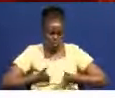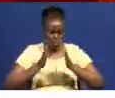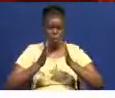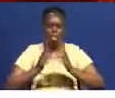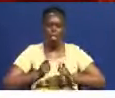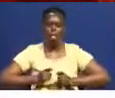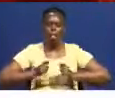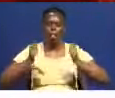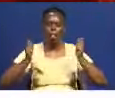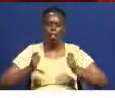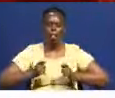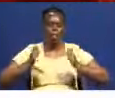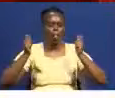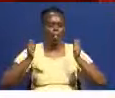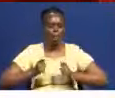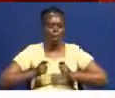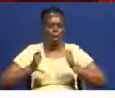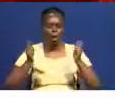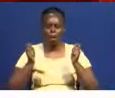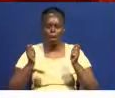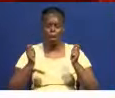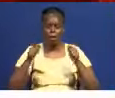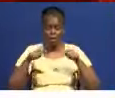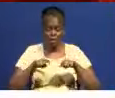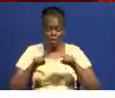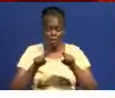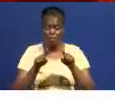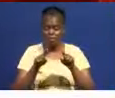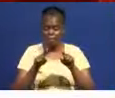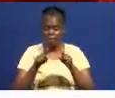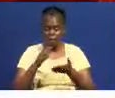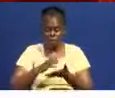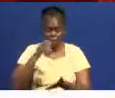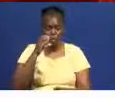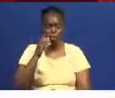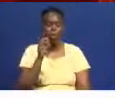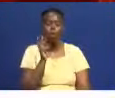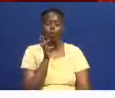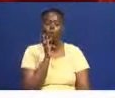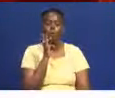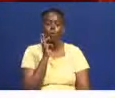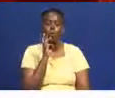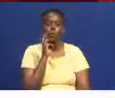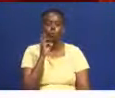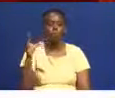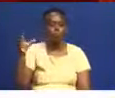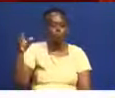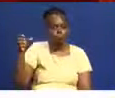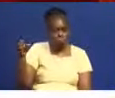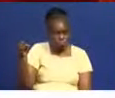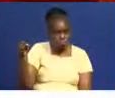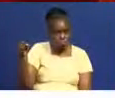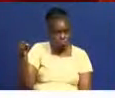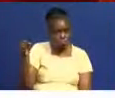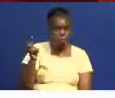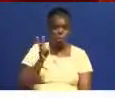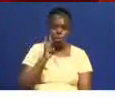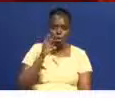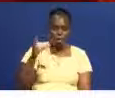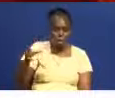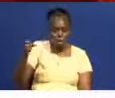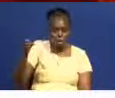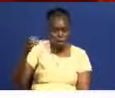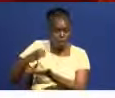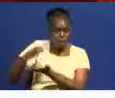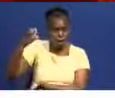maandamano wakiwa wao wako na chupa za maji, wameshika katika mkono wao wa kushoto na